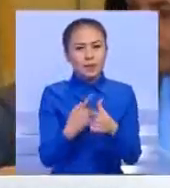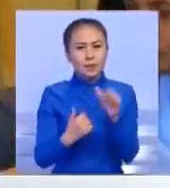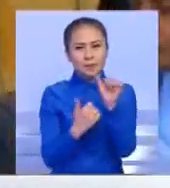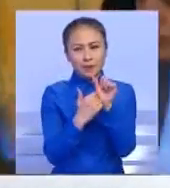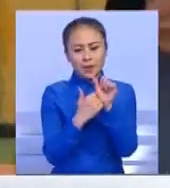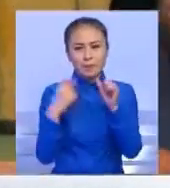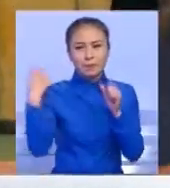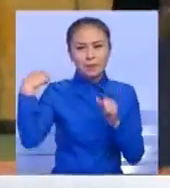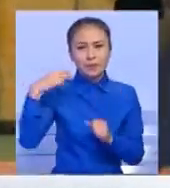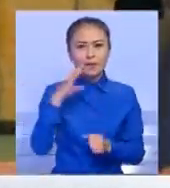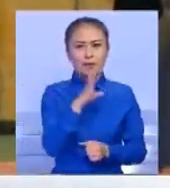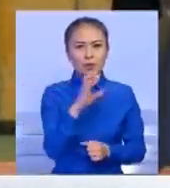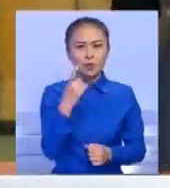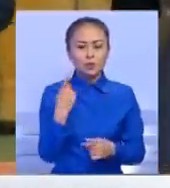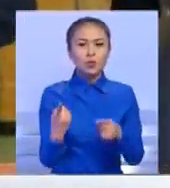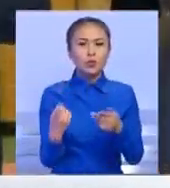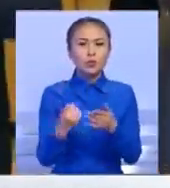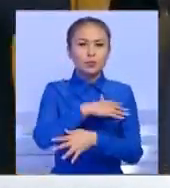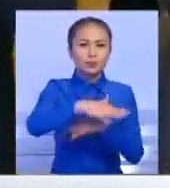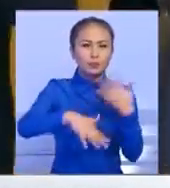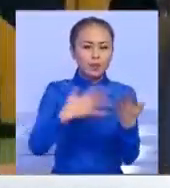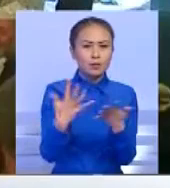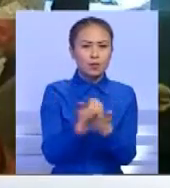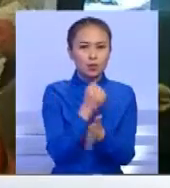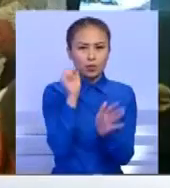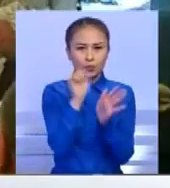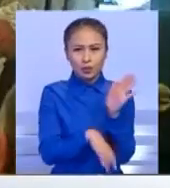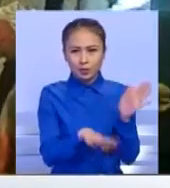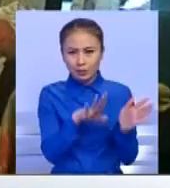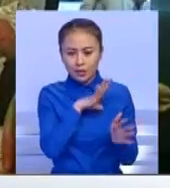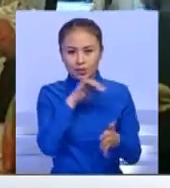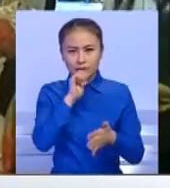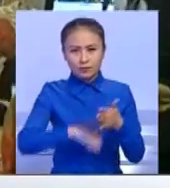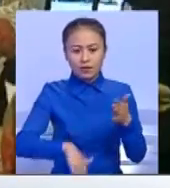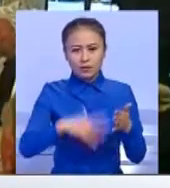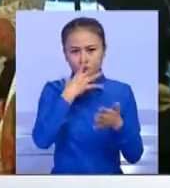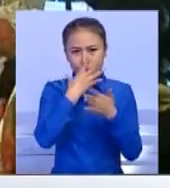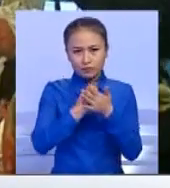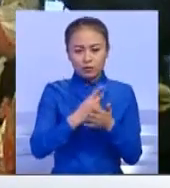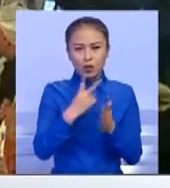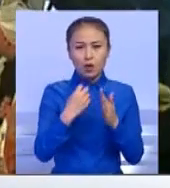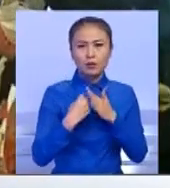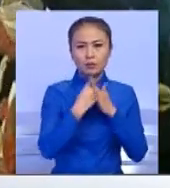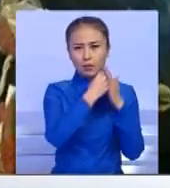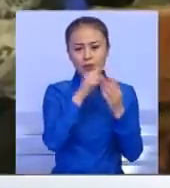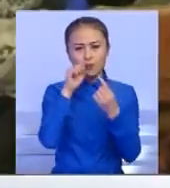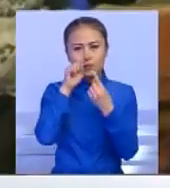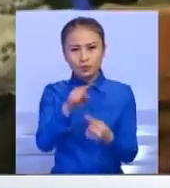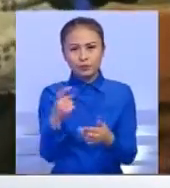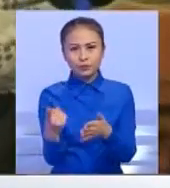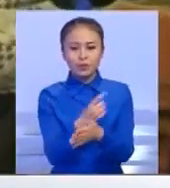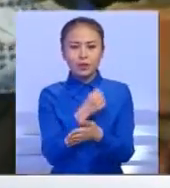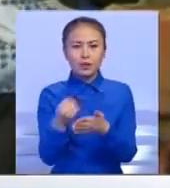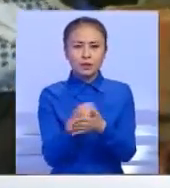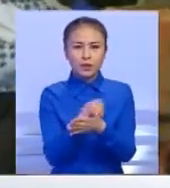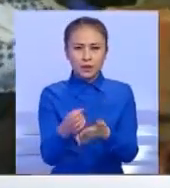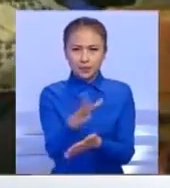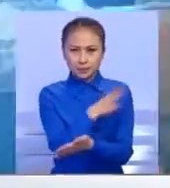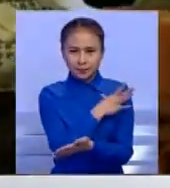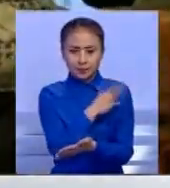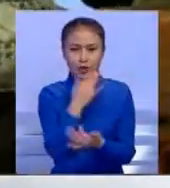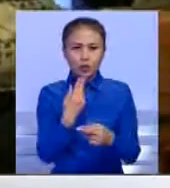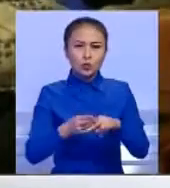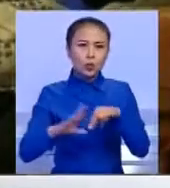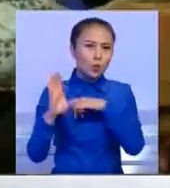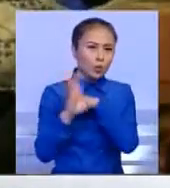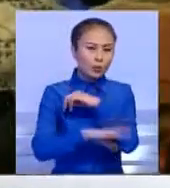Салих Хусейт бүлікшілерінің қолынан қаза тапқан болатын. Өйткені ол өз жақтастарын бүлікшілерге қарсы күреш жүргізуге шақырған болатын.